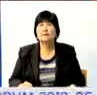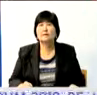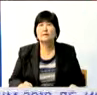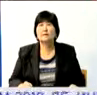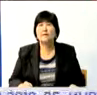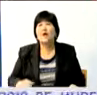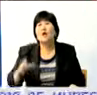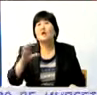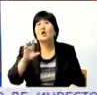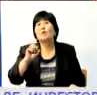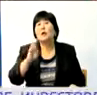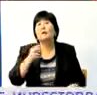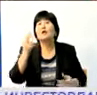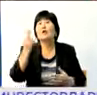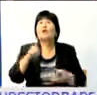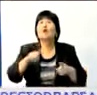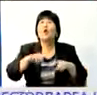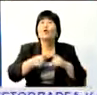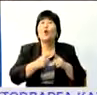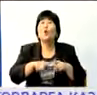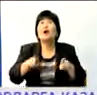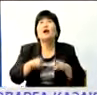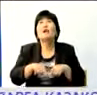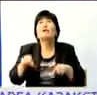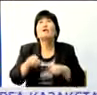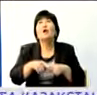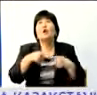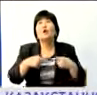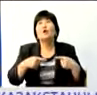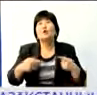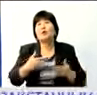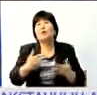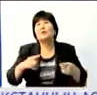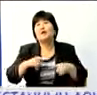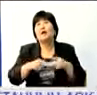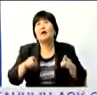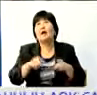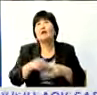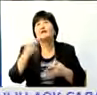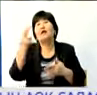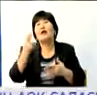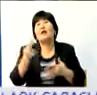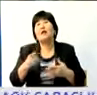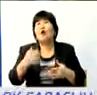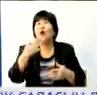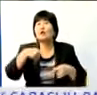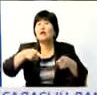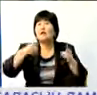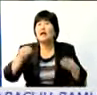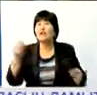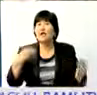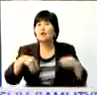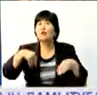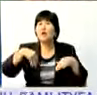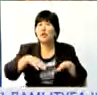Сәуле Бабанова суретшілікпен қатар тоқыма өнерін қатар меңгерген. Түрлі бейнелерді тоқу арқылы кескіндейді. Тіпті ұлттық нақышта киімдер